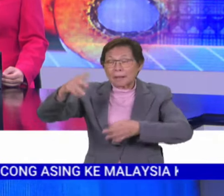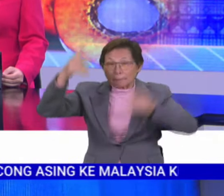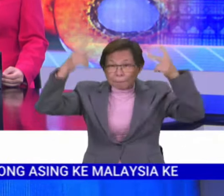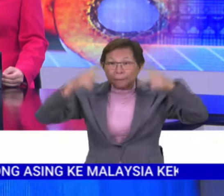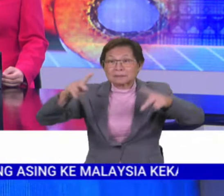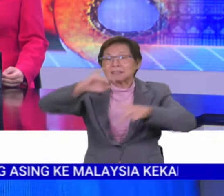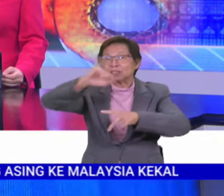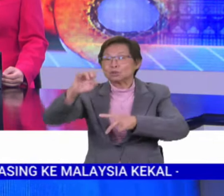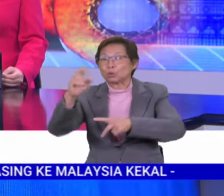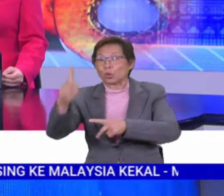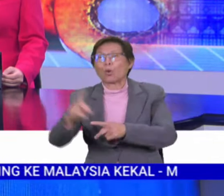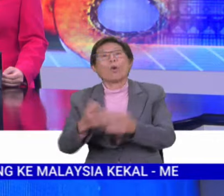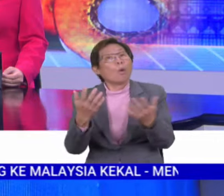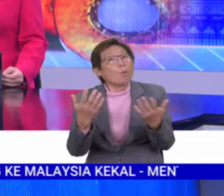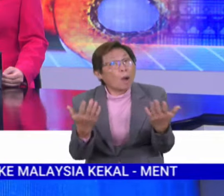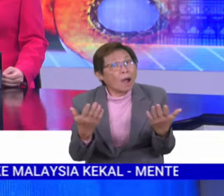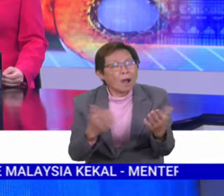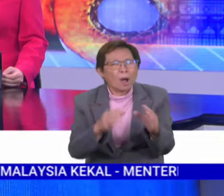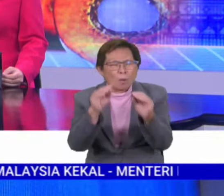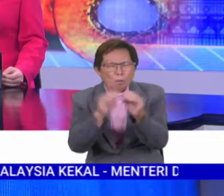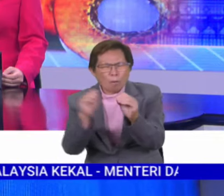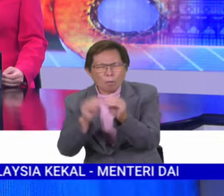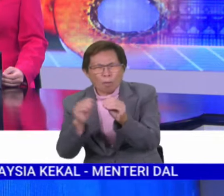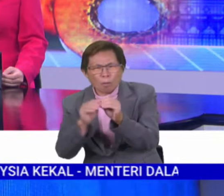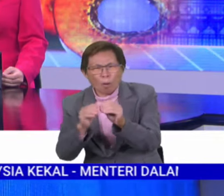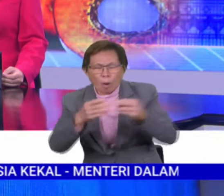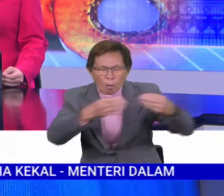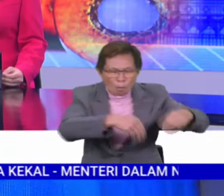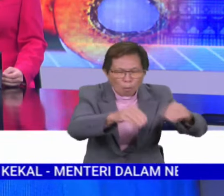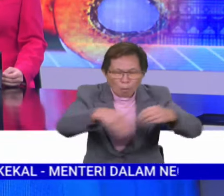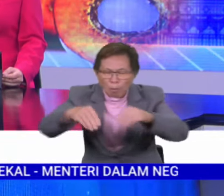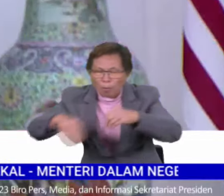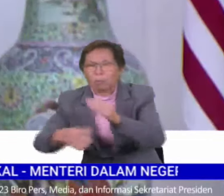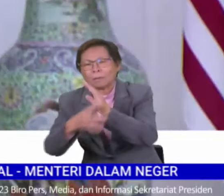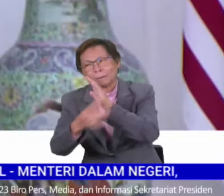juga bagi mempertingkat pasaran minyak kelapa sawit.